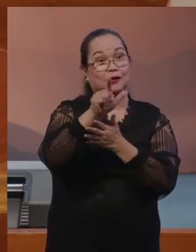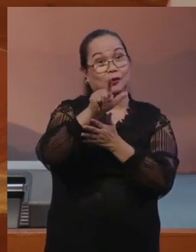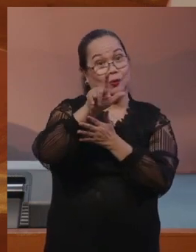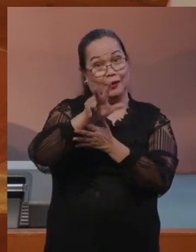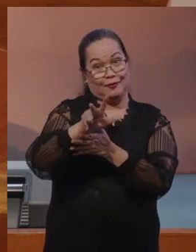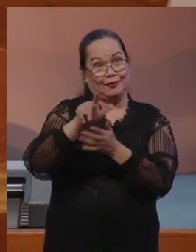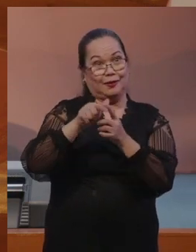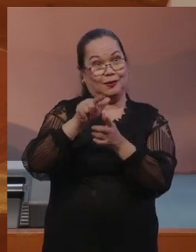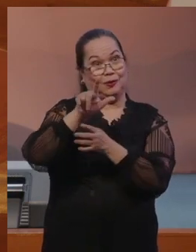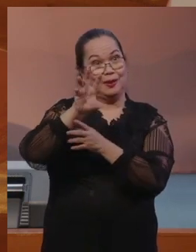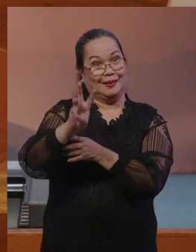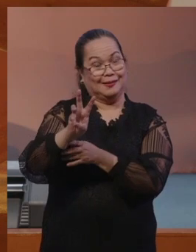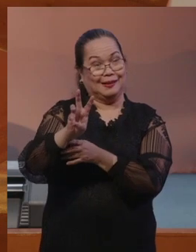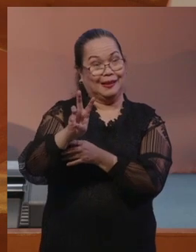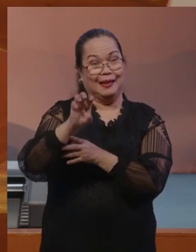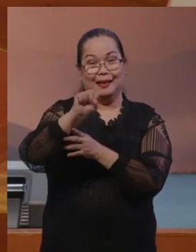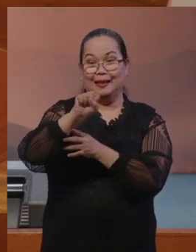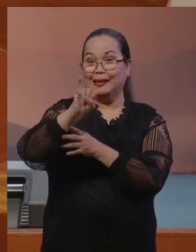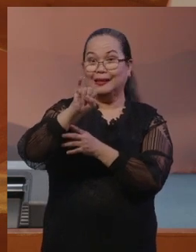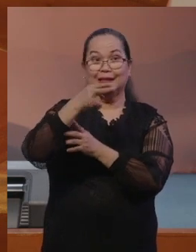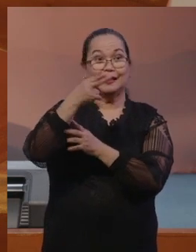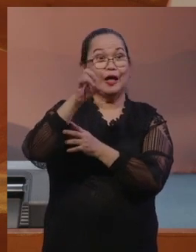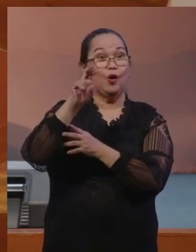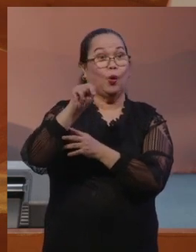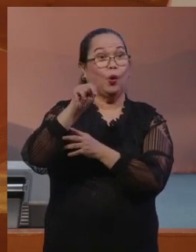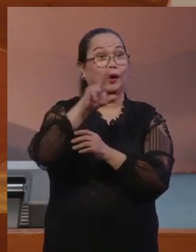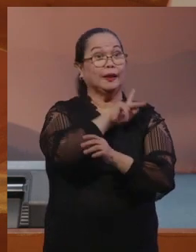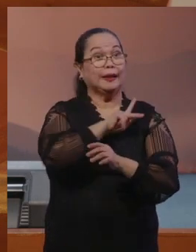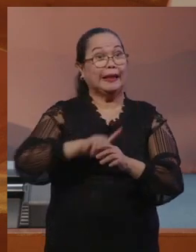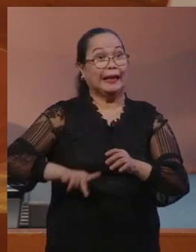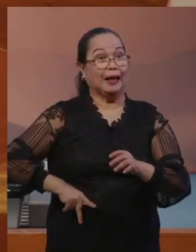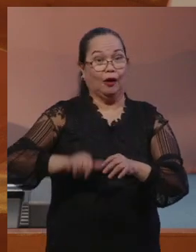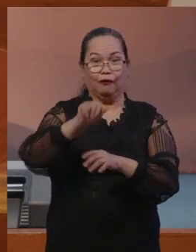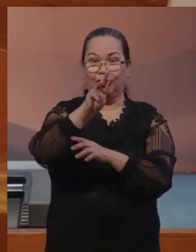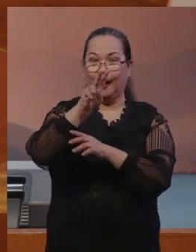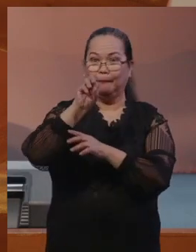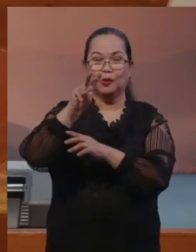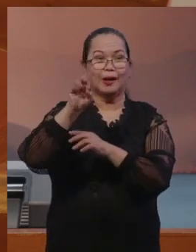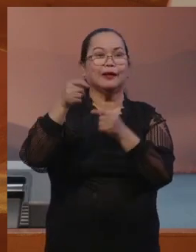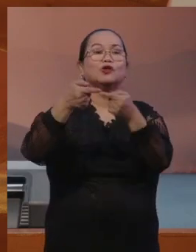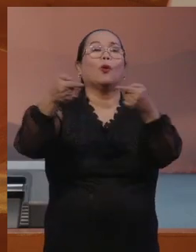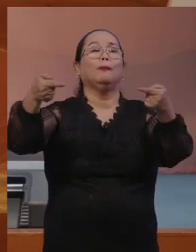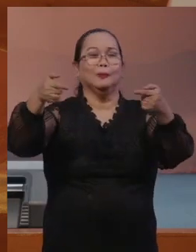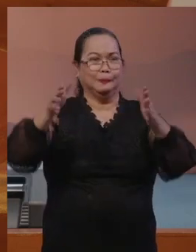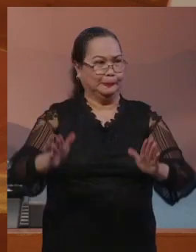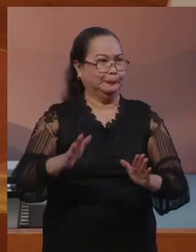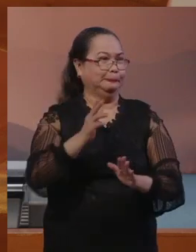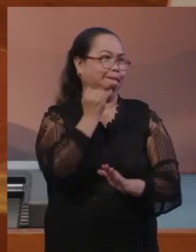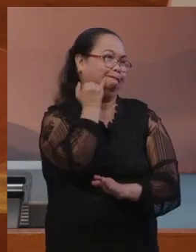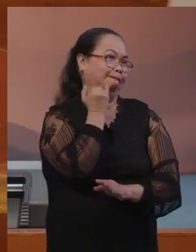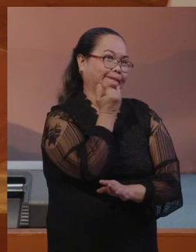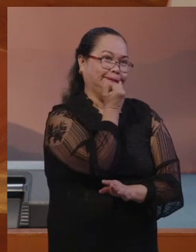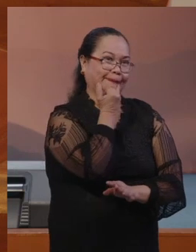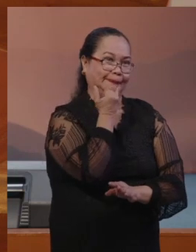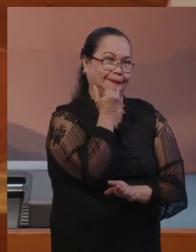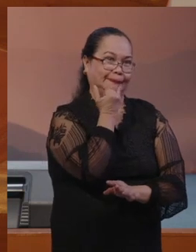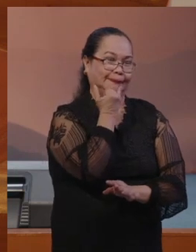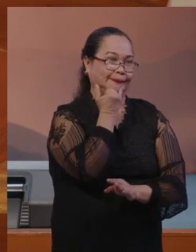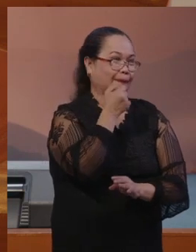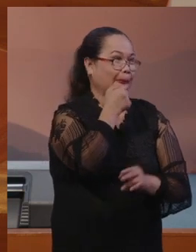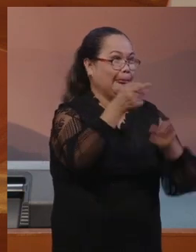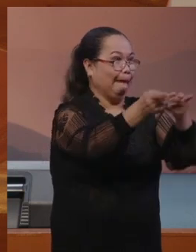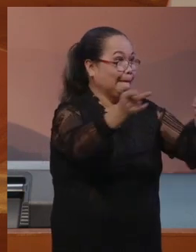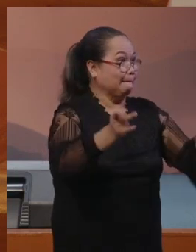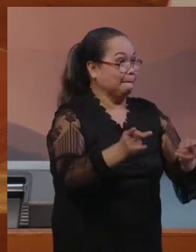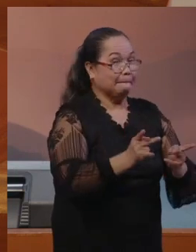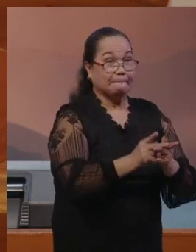to 26, si Sihon po ay hari ng mga Amorites. No? Siya po ay nasa Heshbon, siya po ang hari